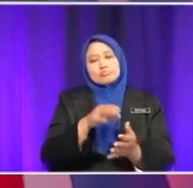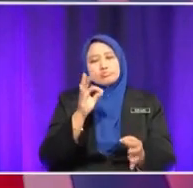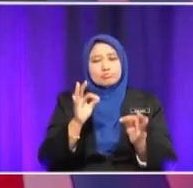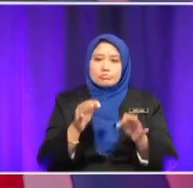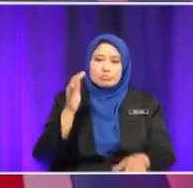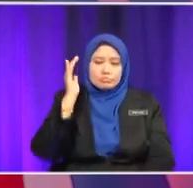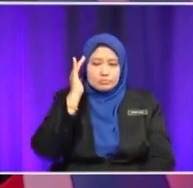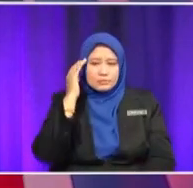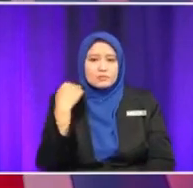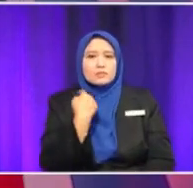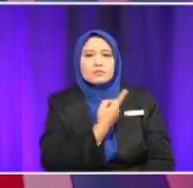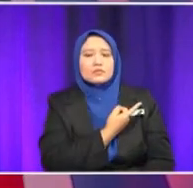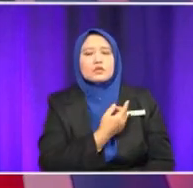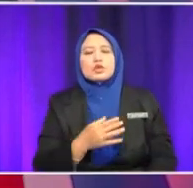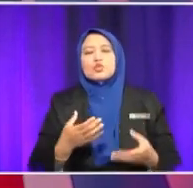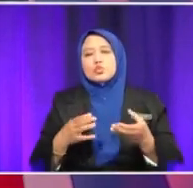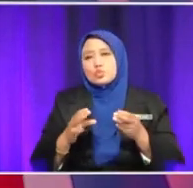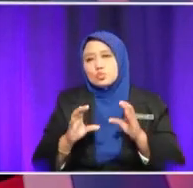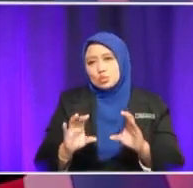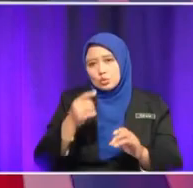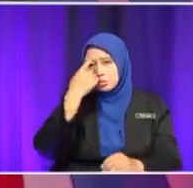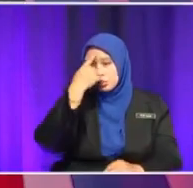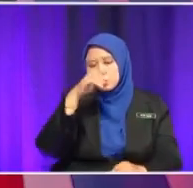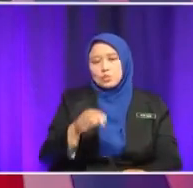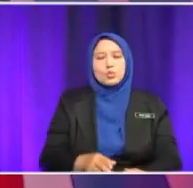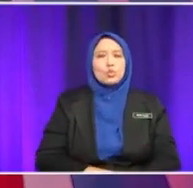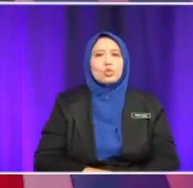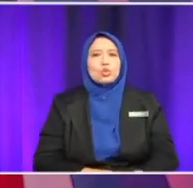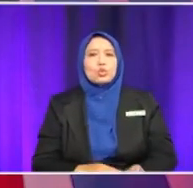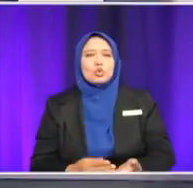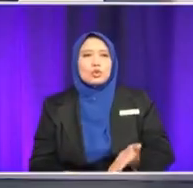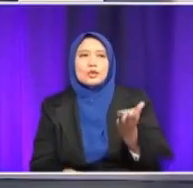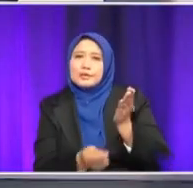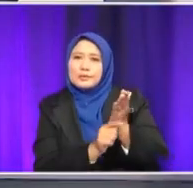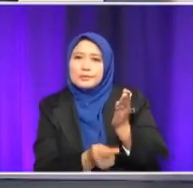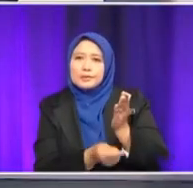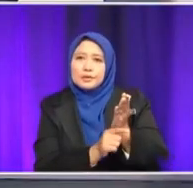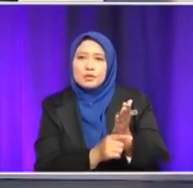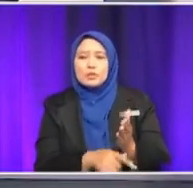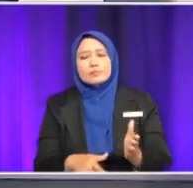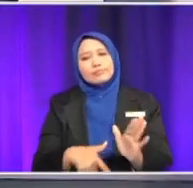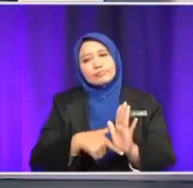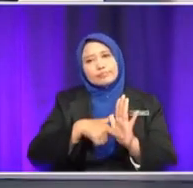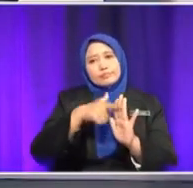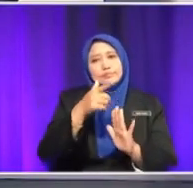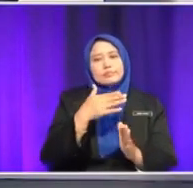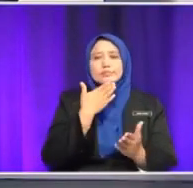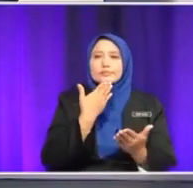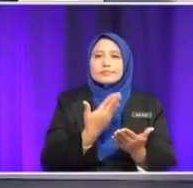belajar melukis Oke nak tambah nilai pelukisan dia penambahan lebih baik berdirinya